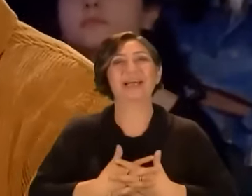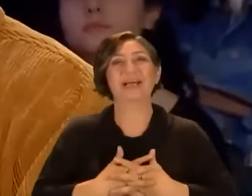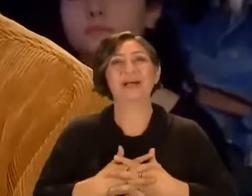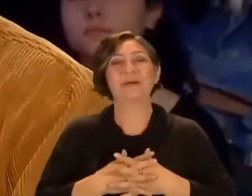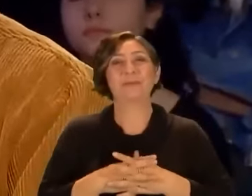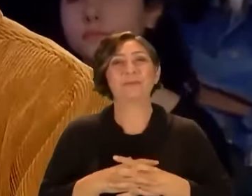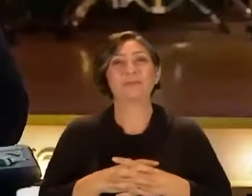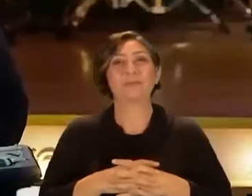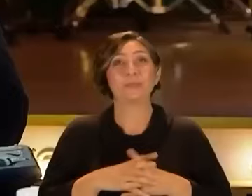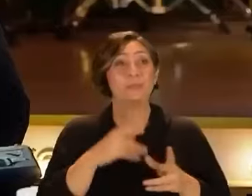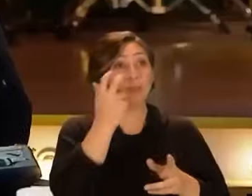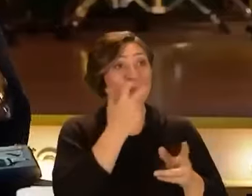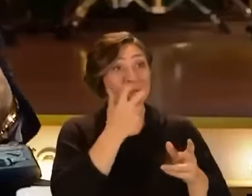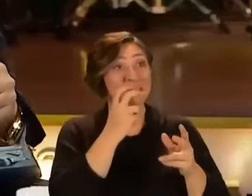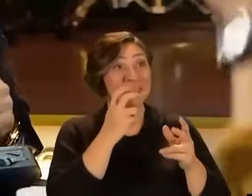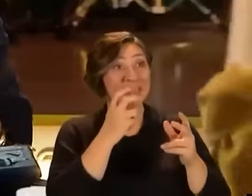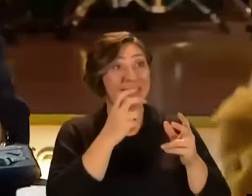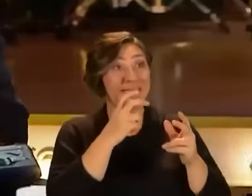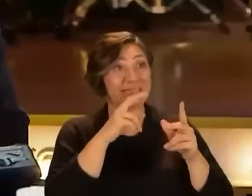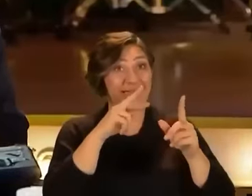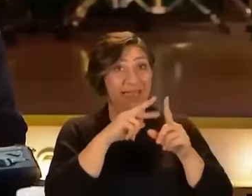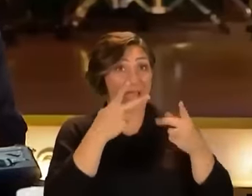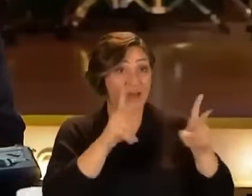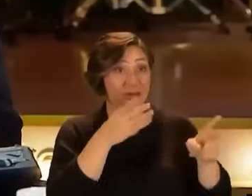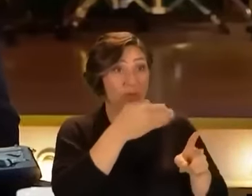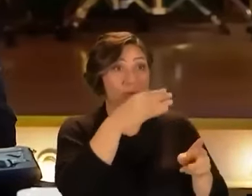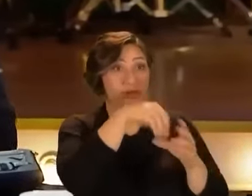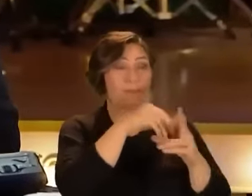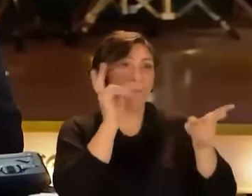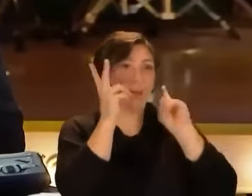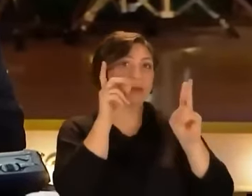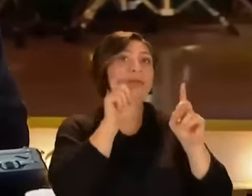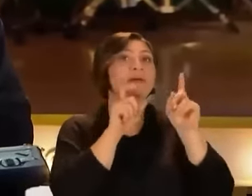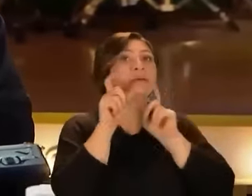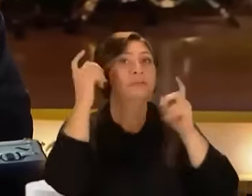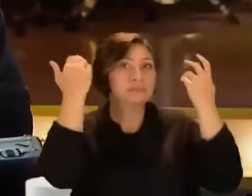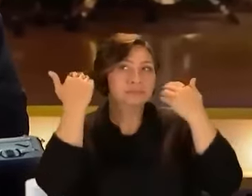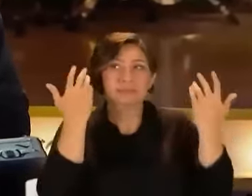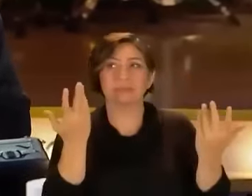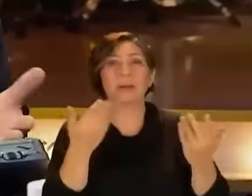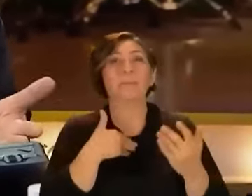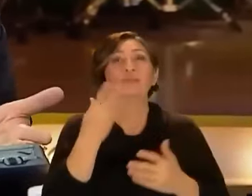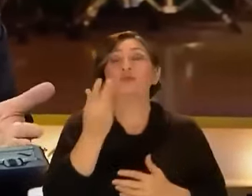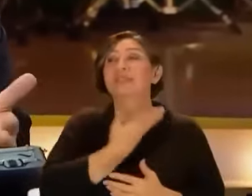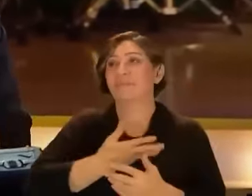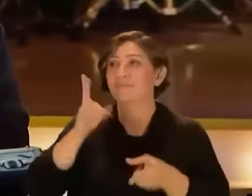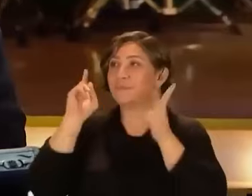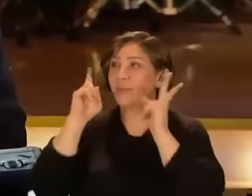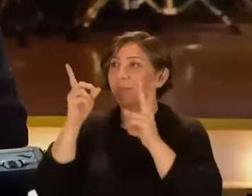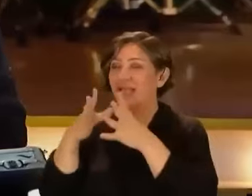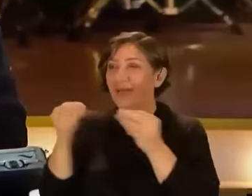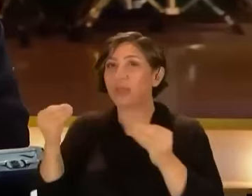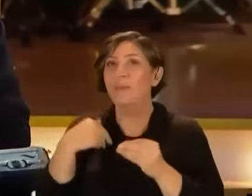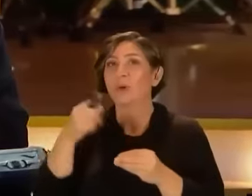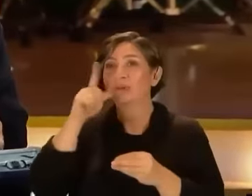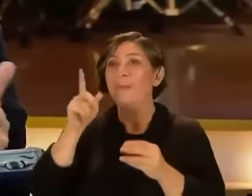Peki. Müzik kanalı açık. Müzik kanalı açık. Tam işte berber. Orada evet yani tıraş. Benim çok sevdiğim bir berberi kaybettik.